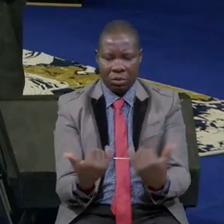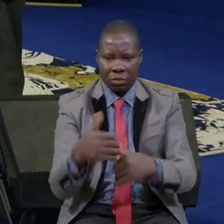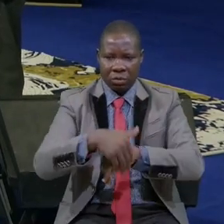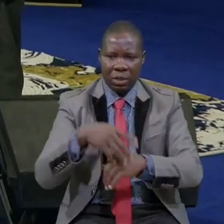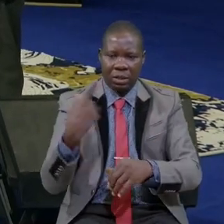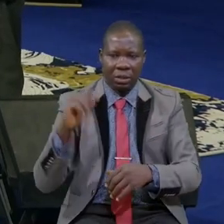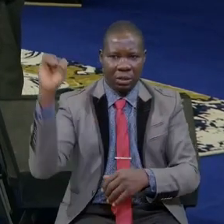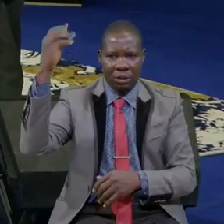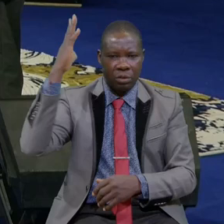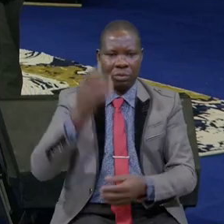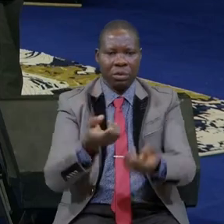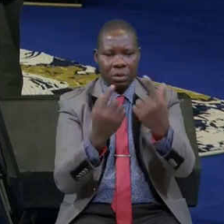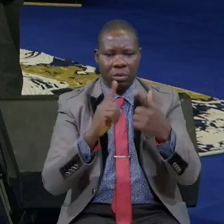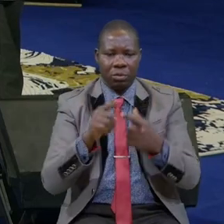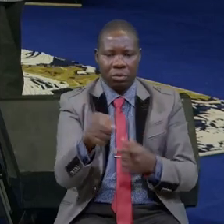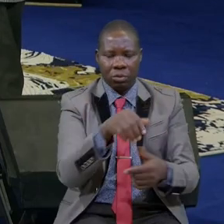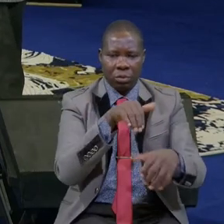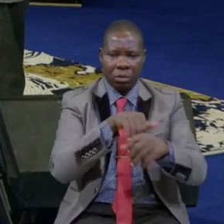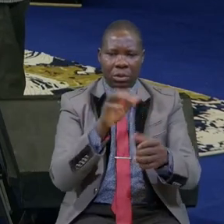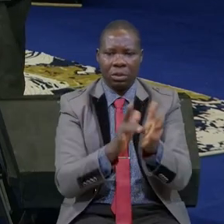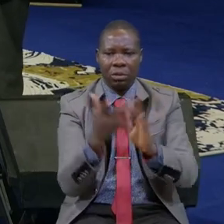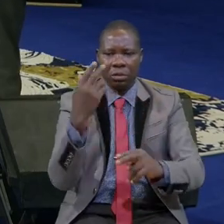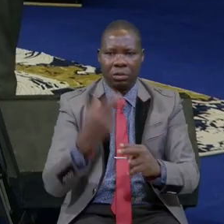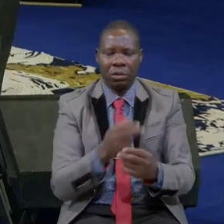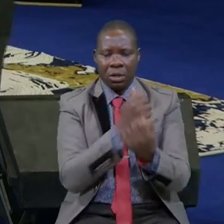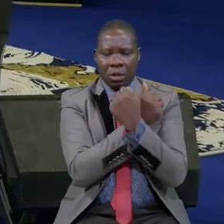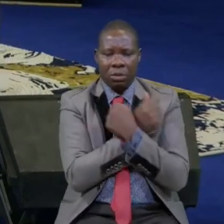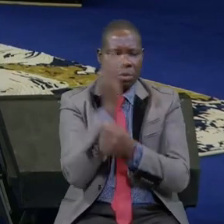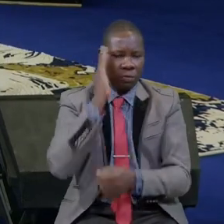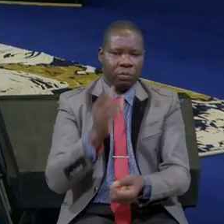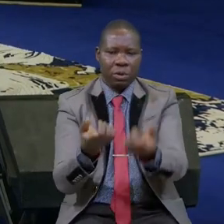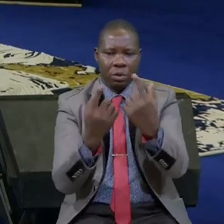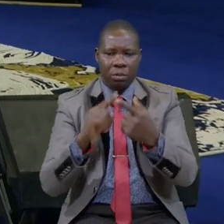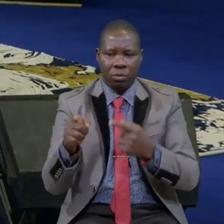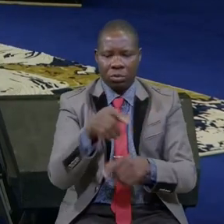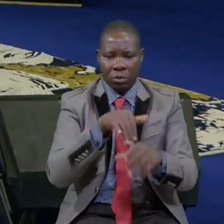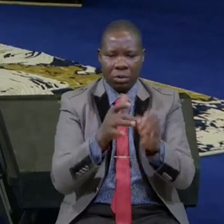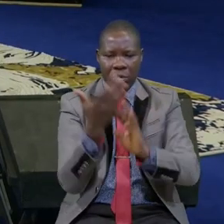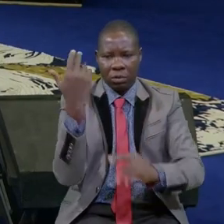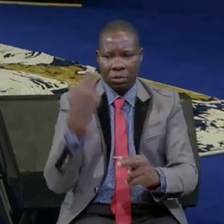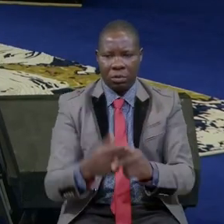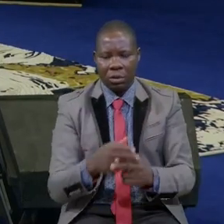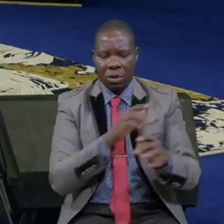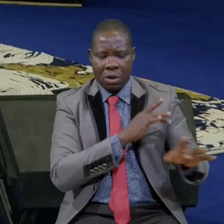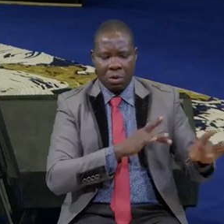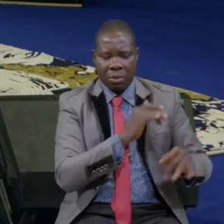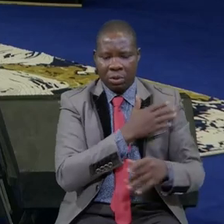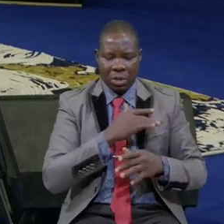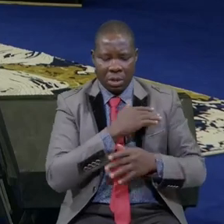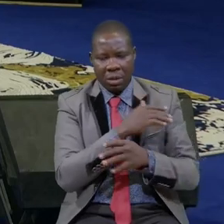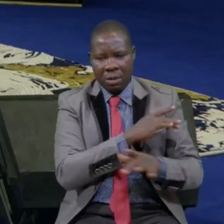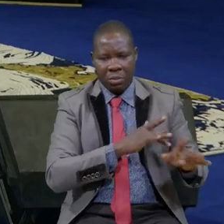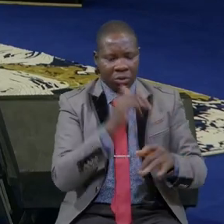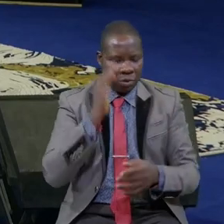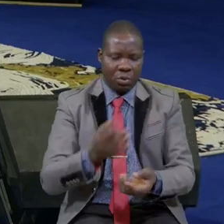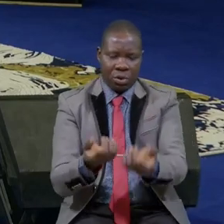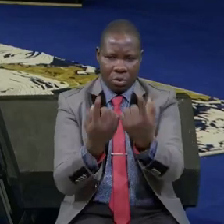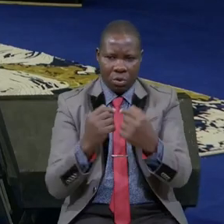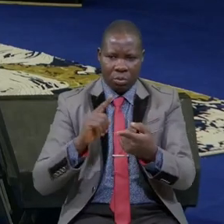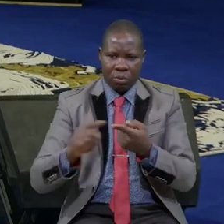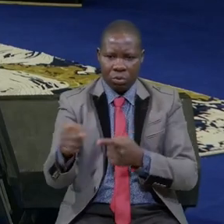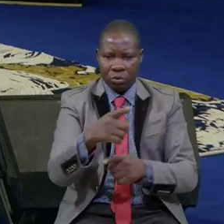te parvenir. L'amour te parviendra. La compassion et la miséricorde te parviendront ce soir